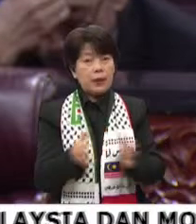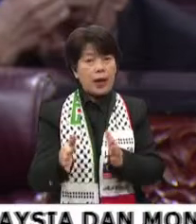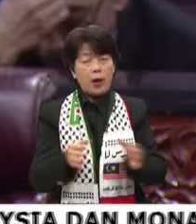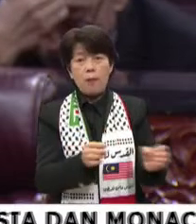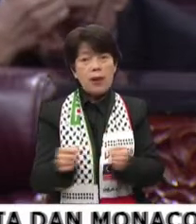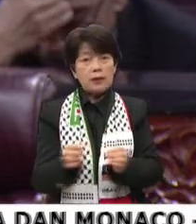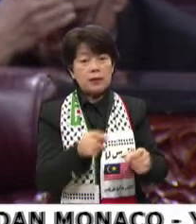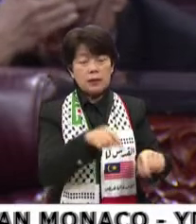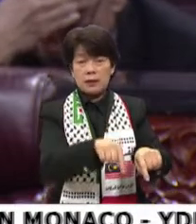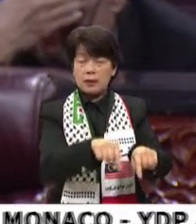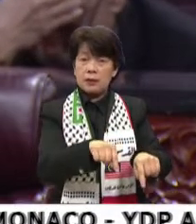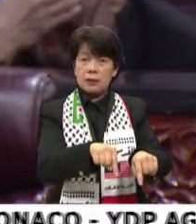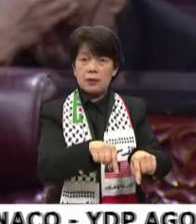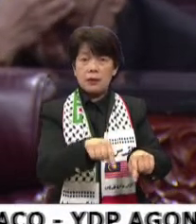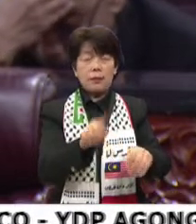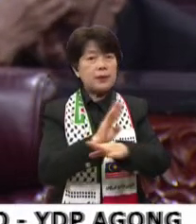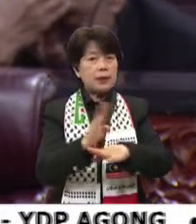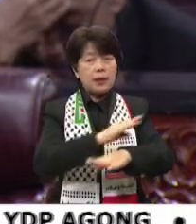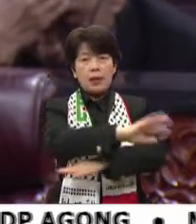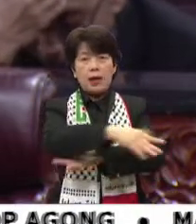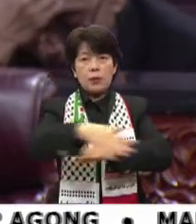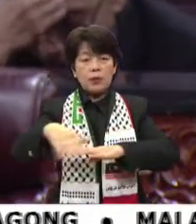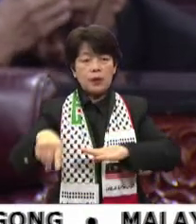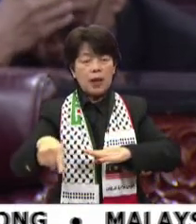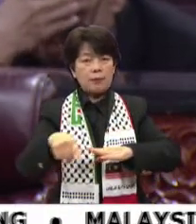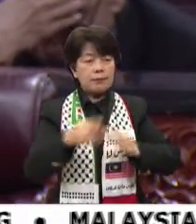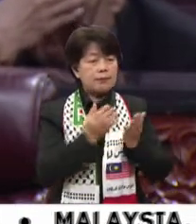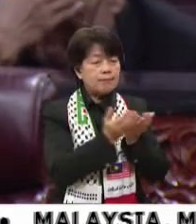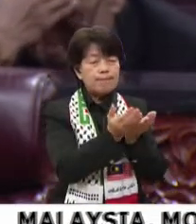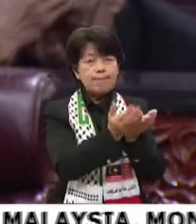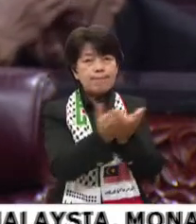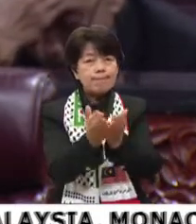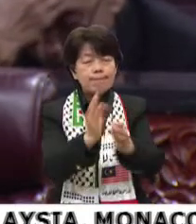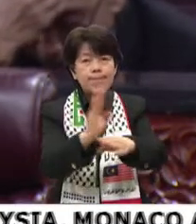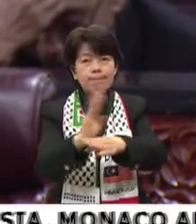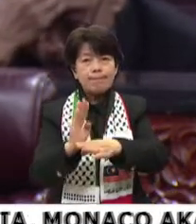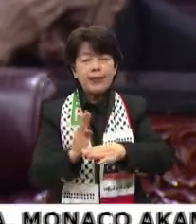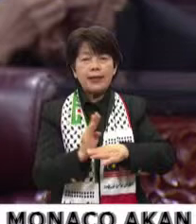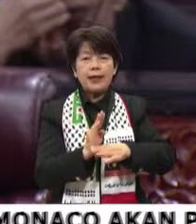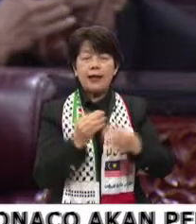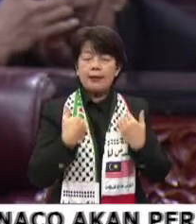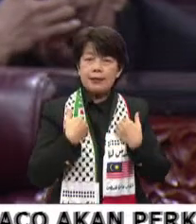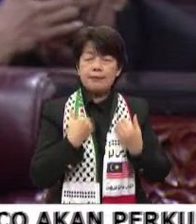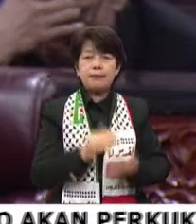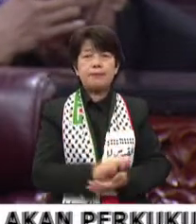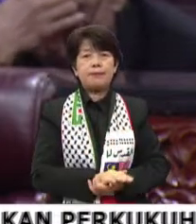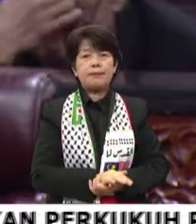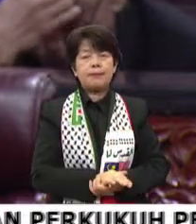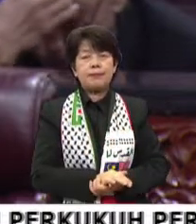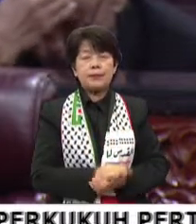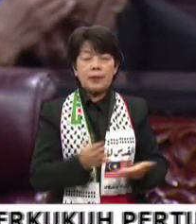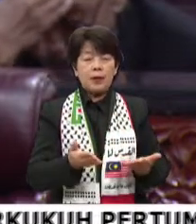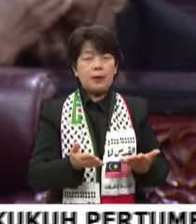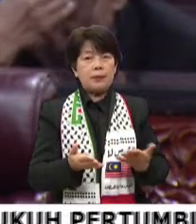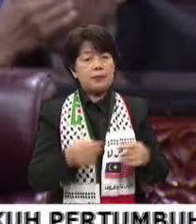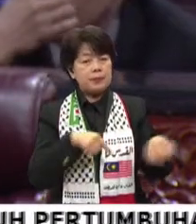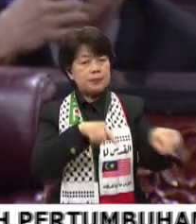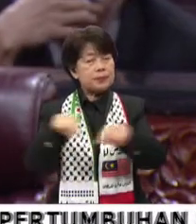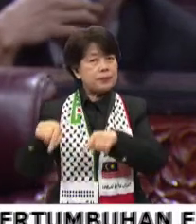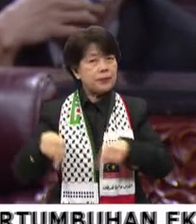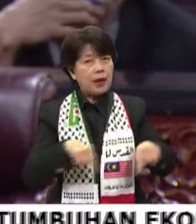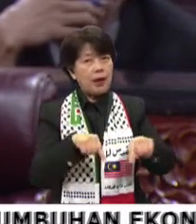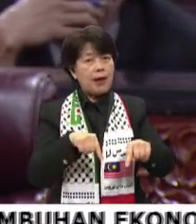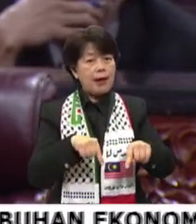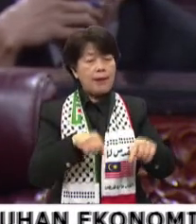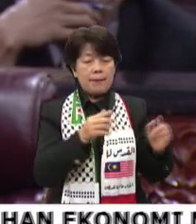sebahagiannya adalah perdagangan laut itu yang melibatkan kapal-kapal dagang sebab itu kalau kita lihat ee ee walaupun kita ee